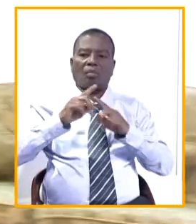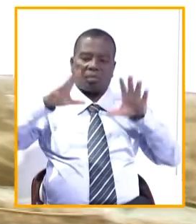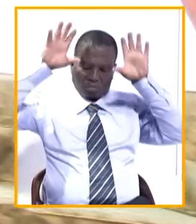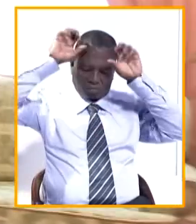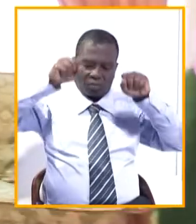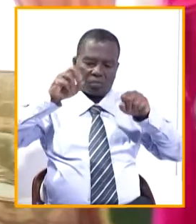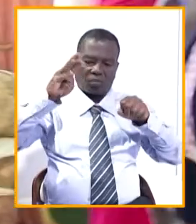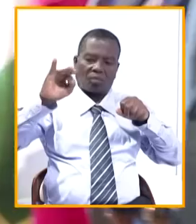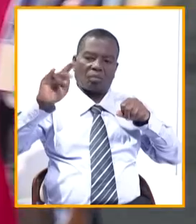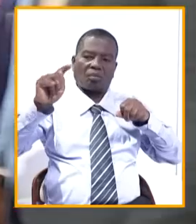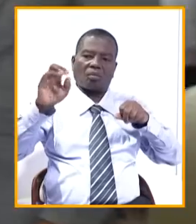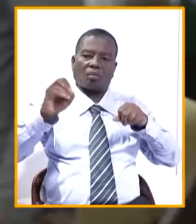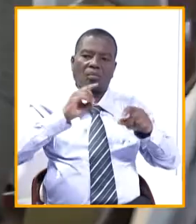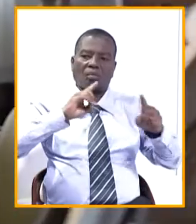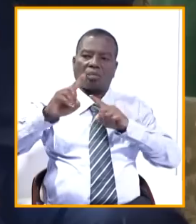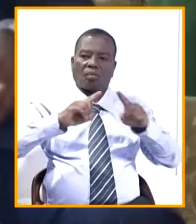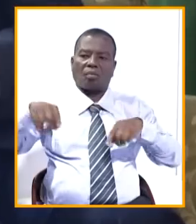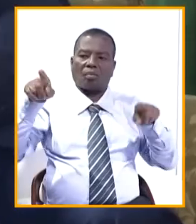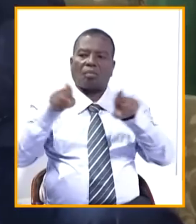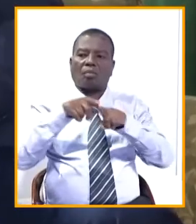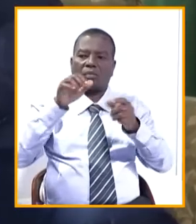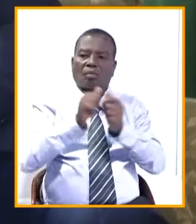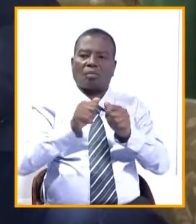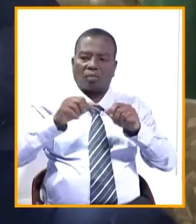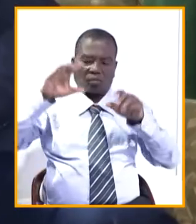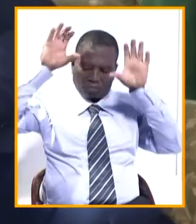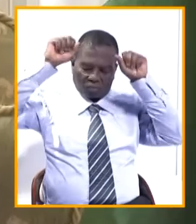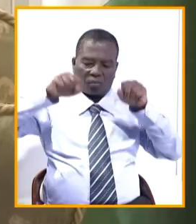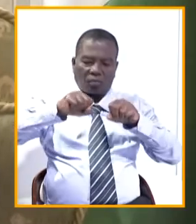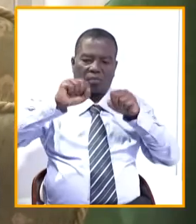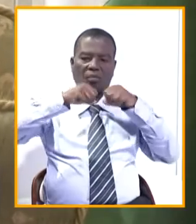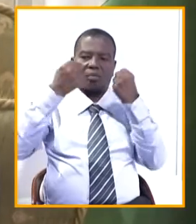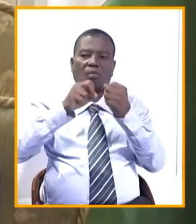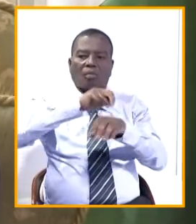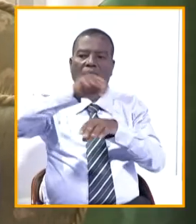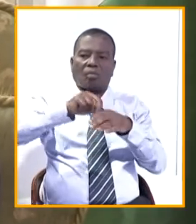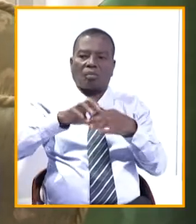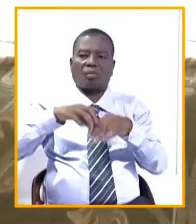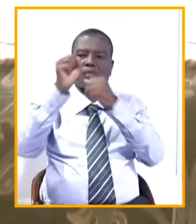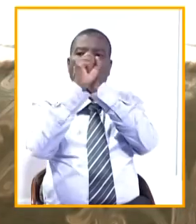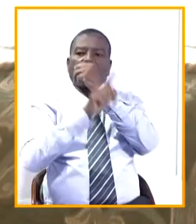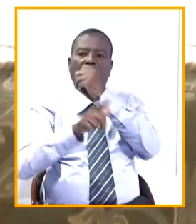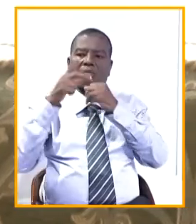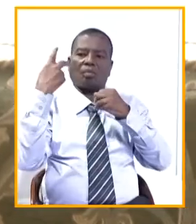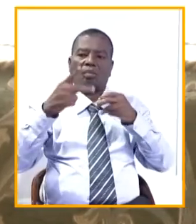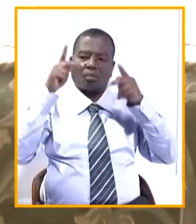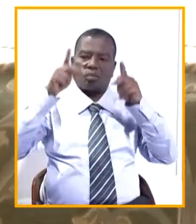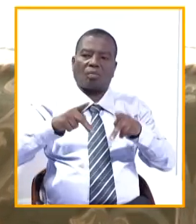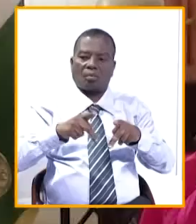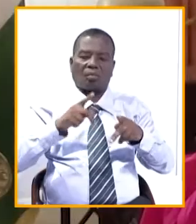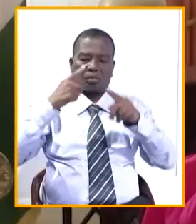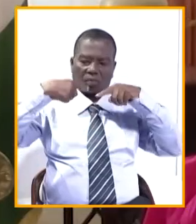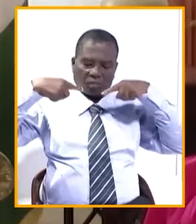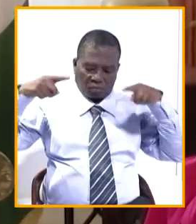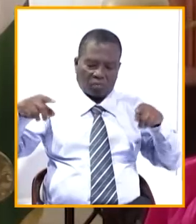président Adama Bick Togo s'est entretenu également avec le président de l'Assemblée nationale du Sénégal. Les deux personnalités annoncent des actions communes en